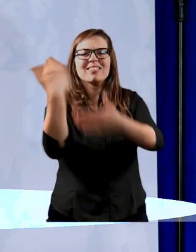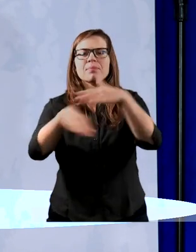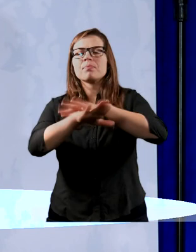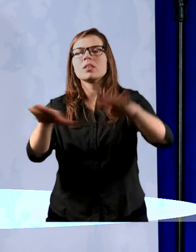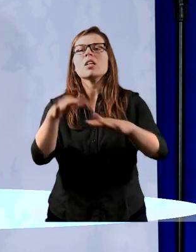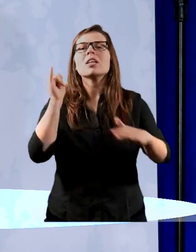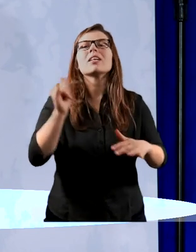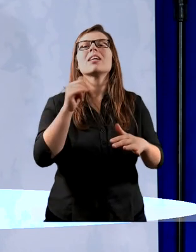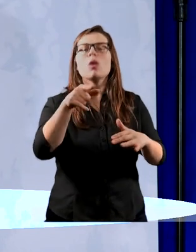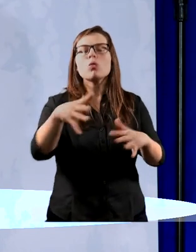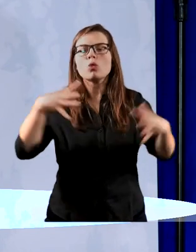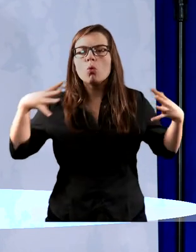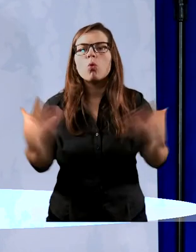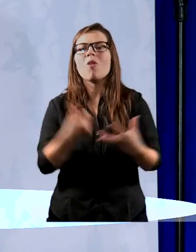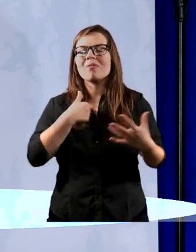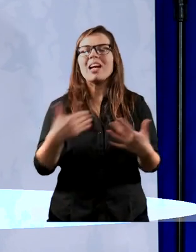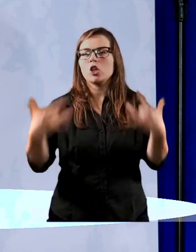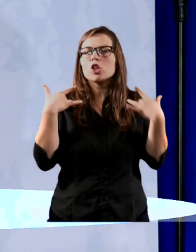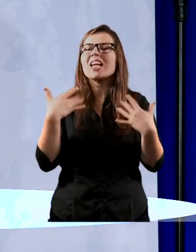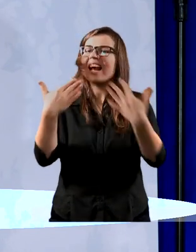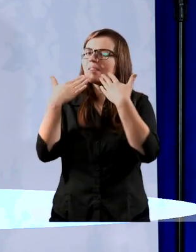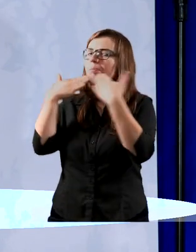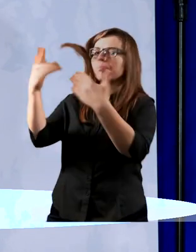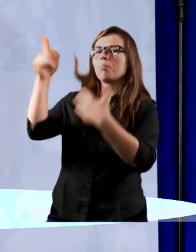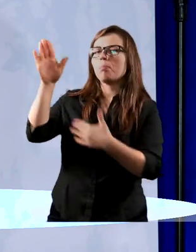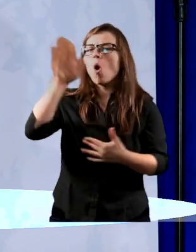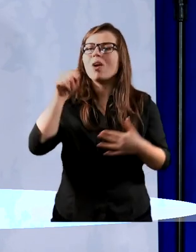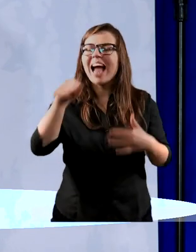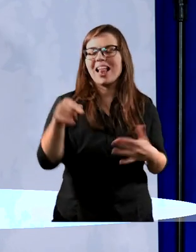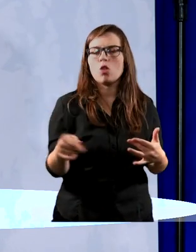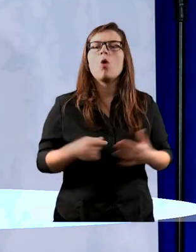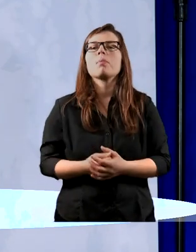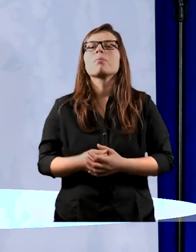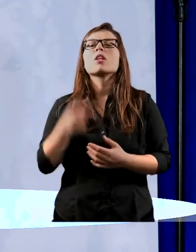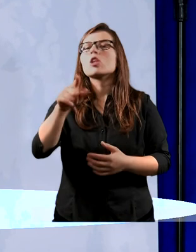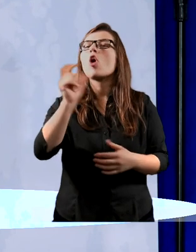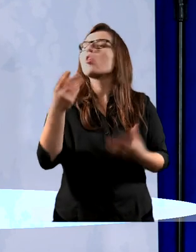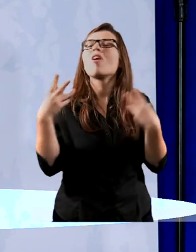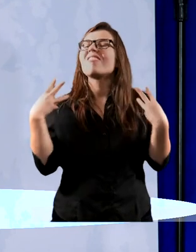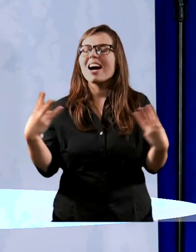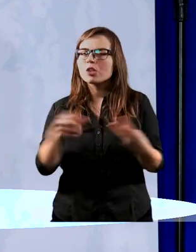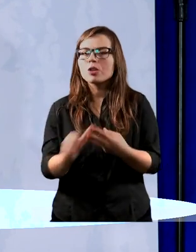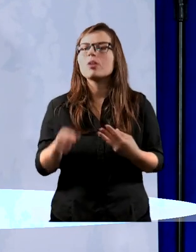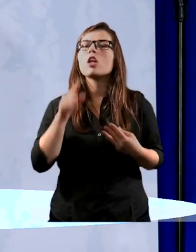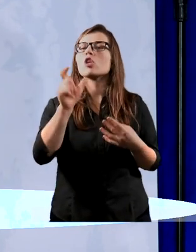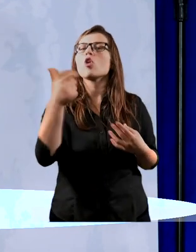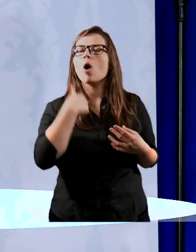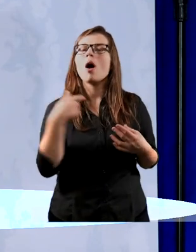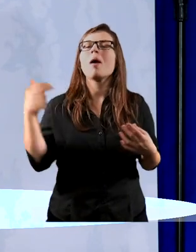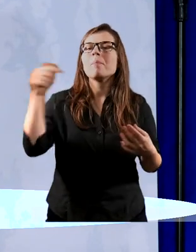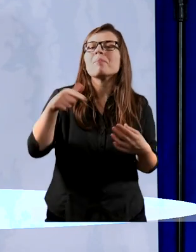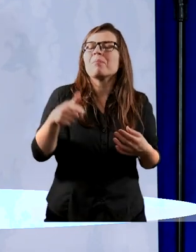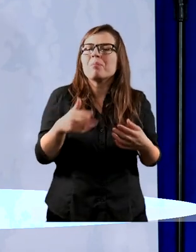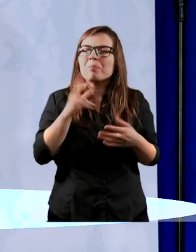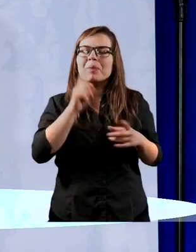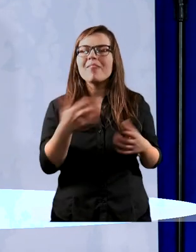prostu ratowało mi życie i za to jestem Bogu ogromnie wdzięczna. Ale myślę, że to, co jest najważniejsze i to, co nie przyszło od